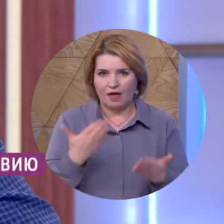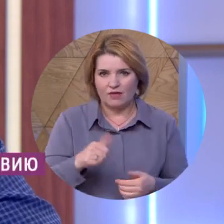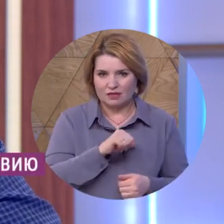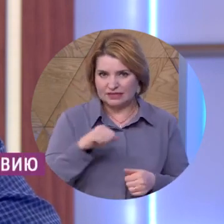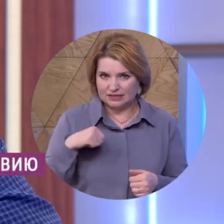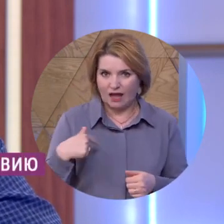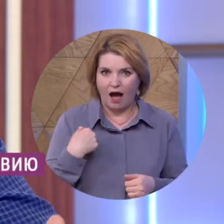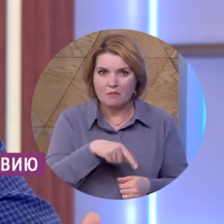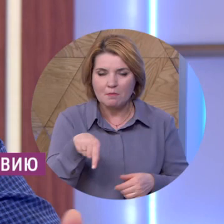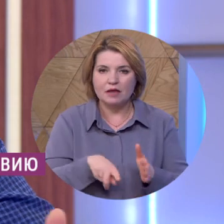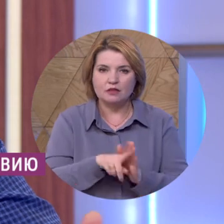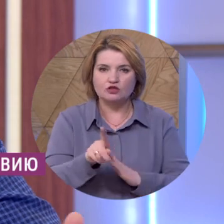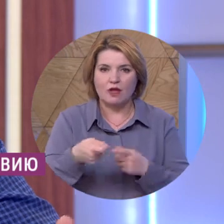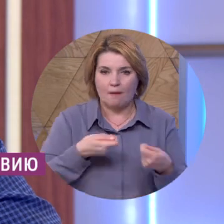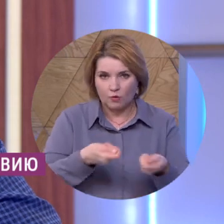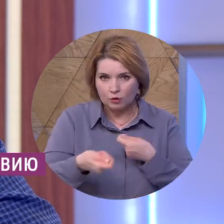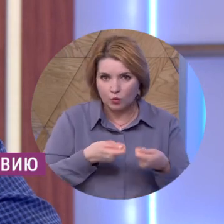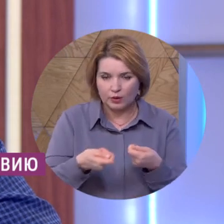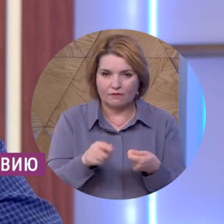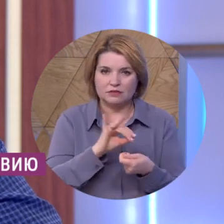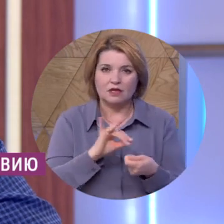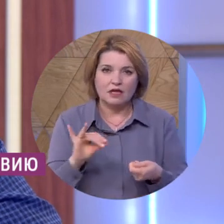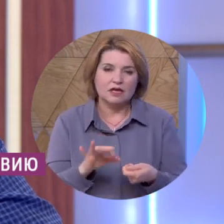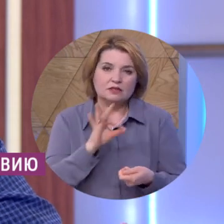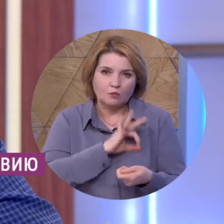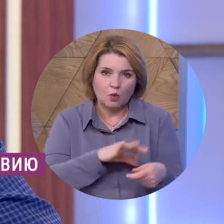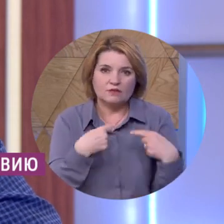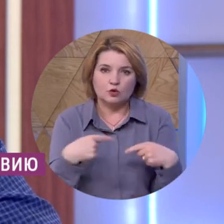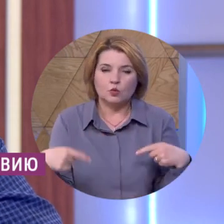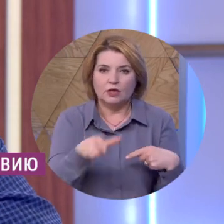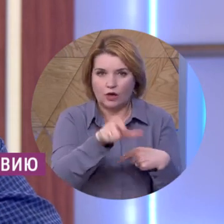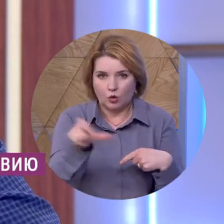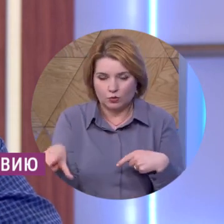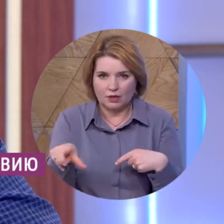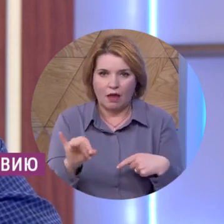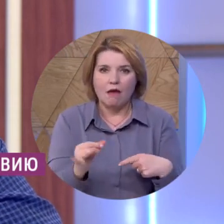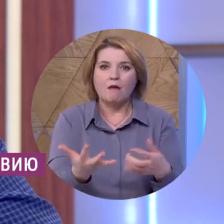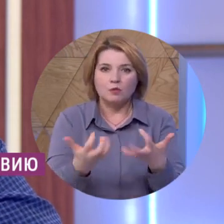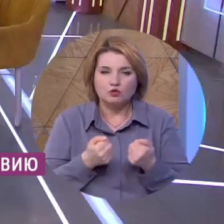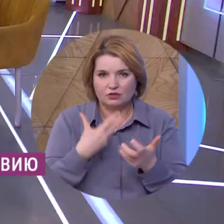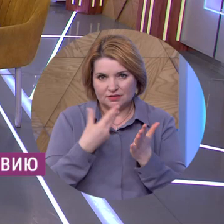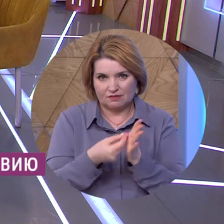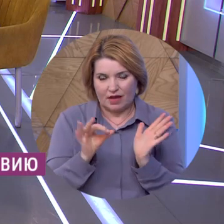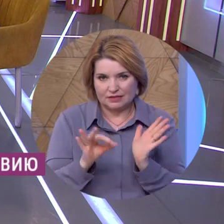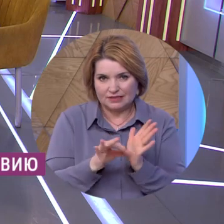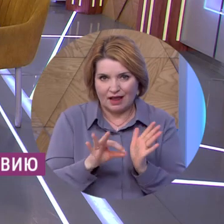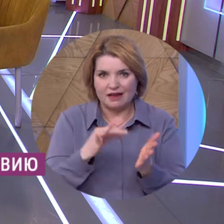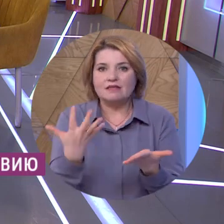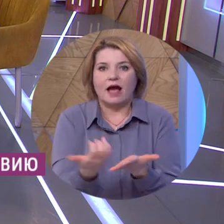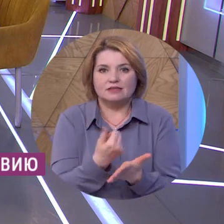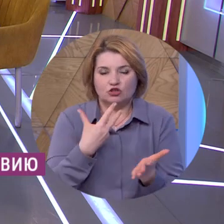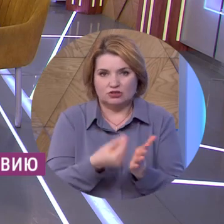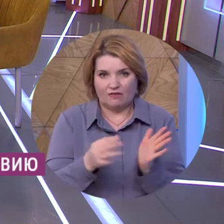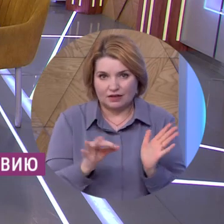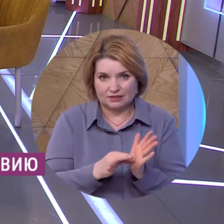манипулируем и используем те же самые приемы в отношении других людей, желая получить свои цели или достичь своих целей. И, в общем-то,